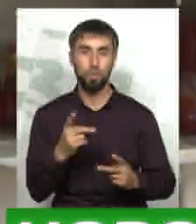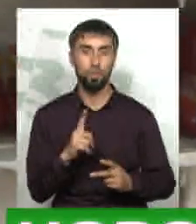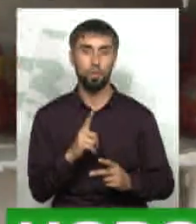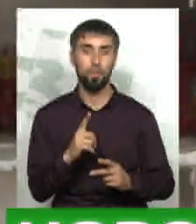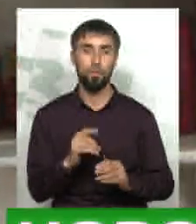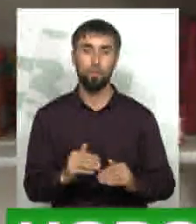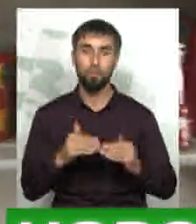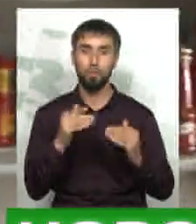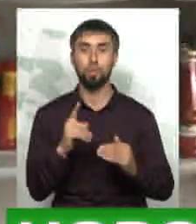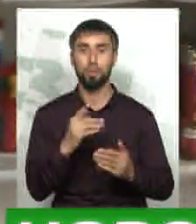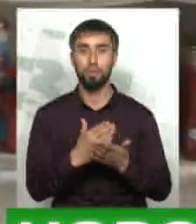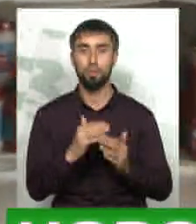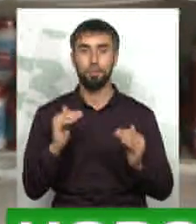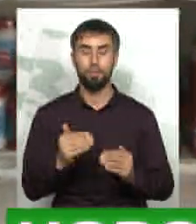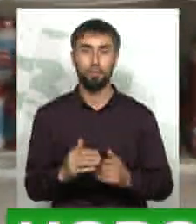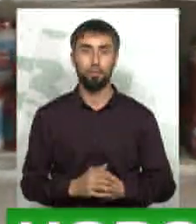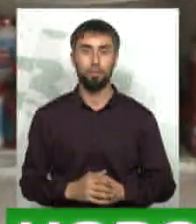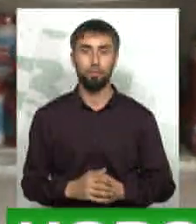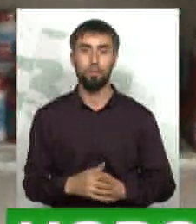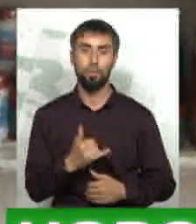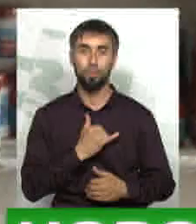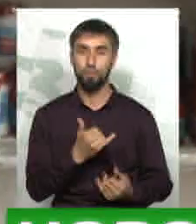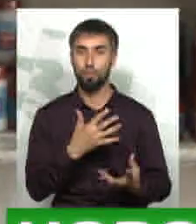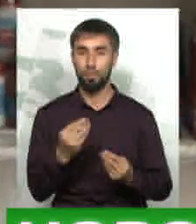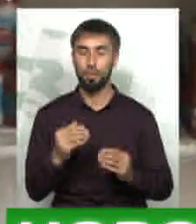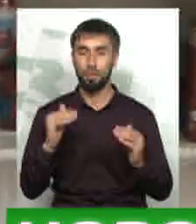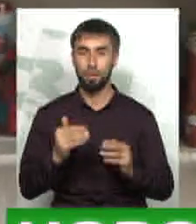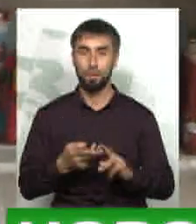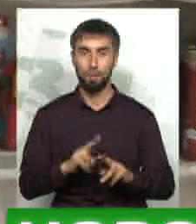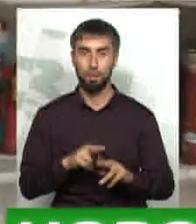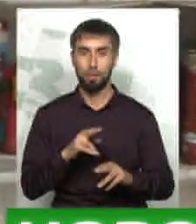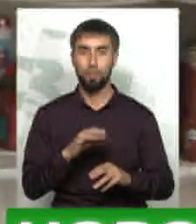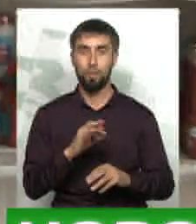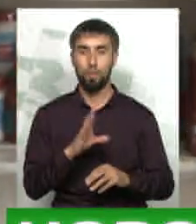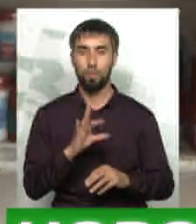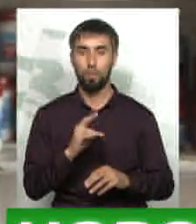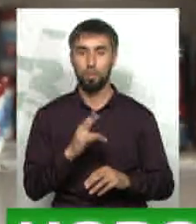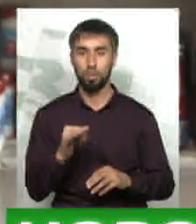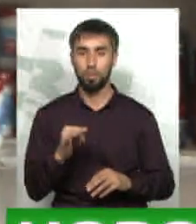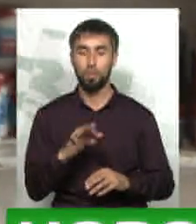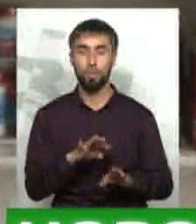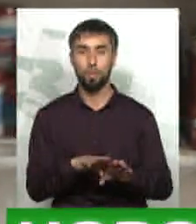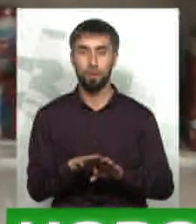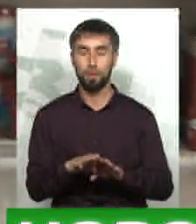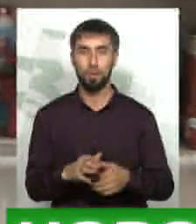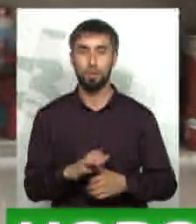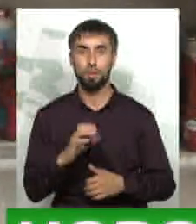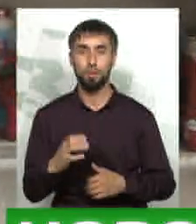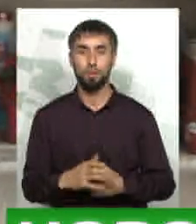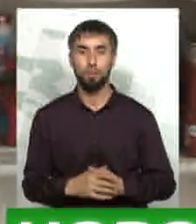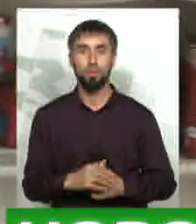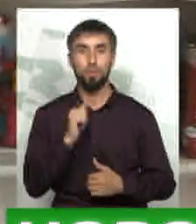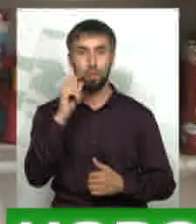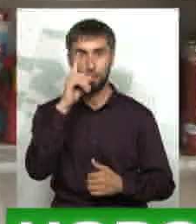выросло, на что идет у нас снижение. Ну, на сегодняшний день снижение идет на овощную продукцию по сравнению с